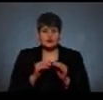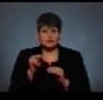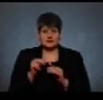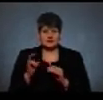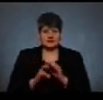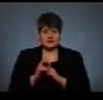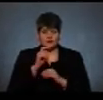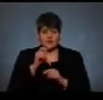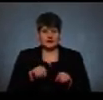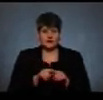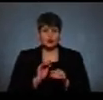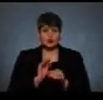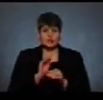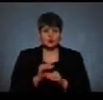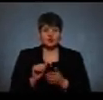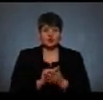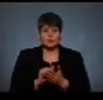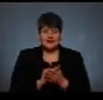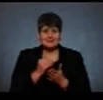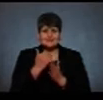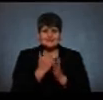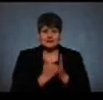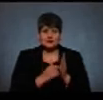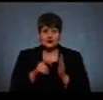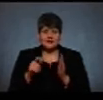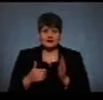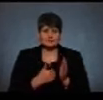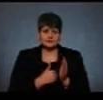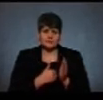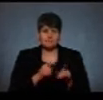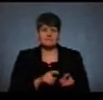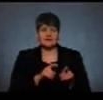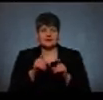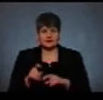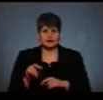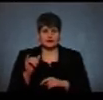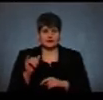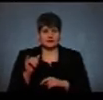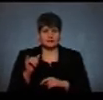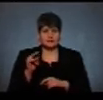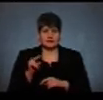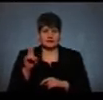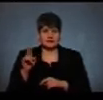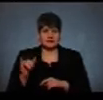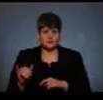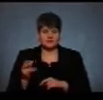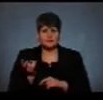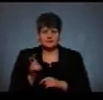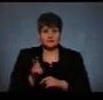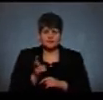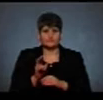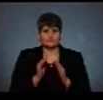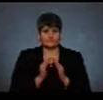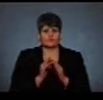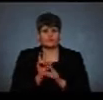України. Також додаток до документа – список людей, які виявили бажання перейти до ПЦУ. Ми йшли від хати до хати, заходили в